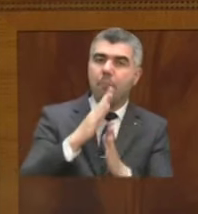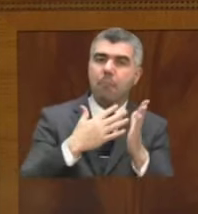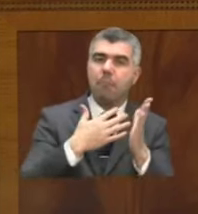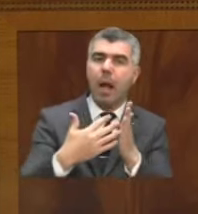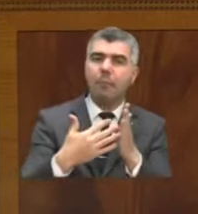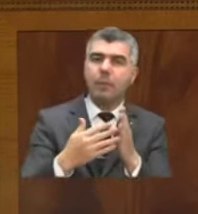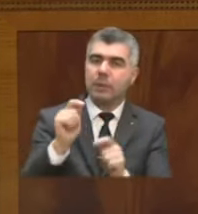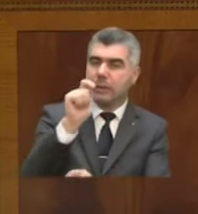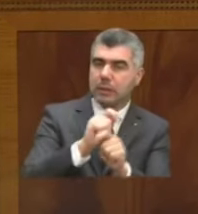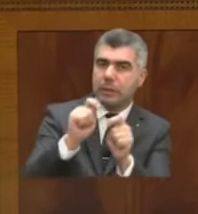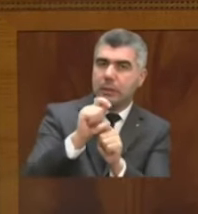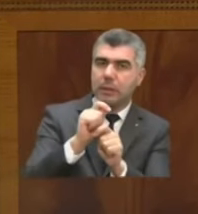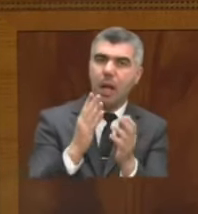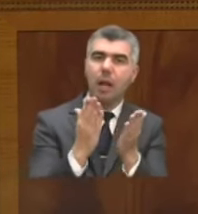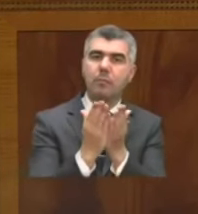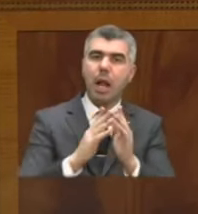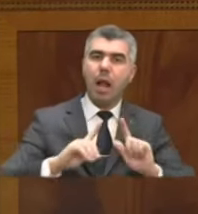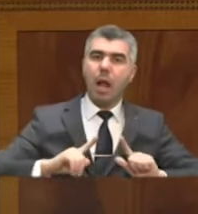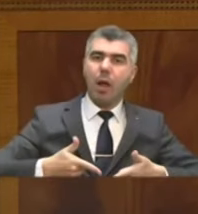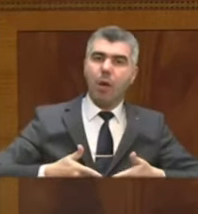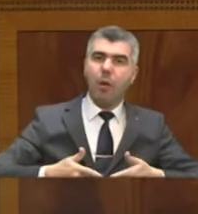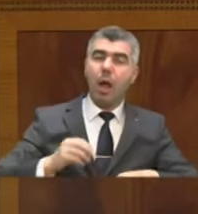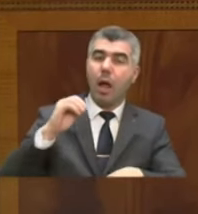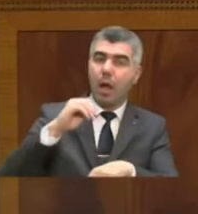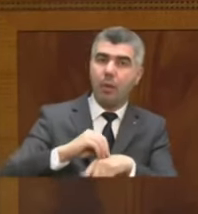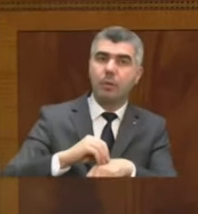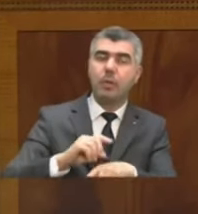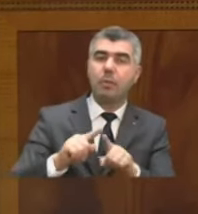الدراسية المنجزة. كما تم تأجيل موعد